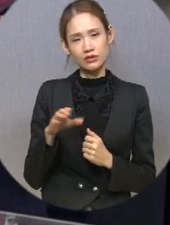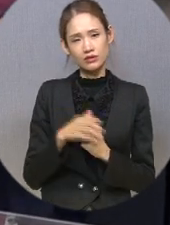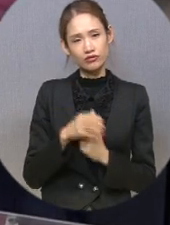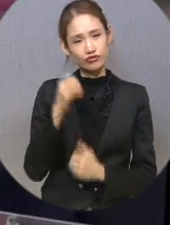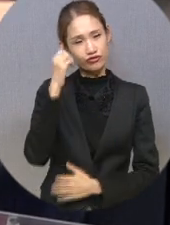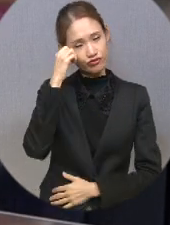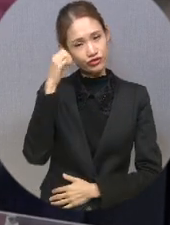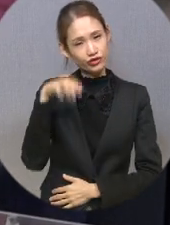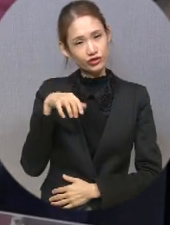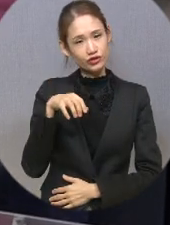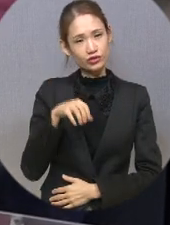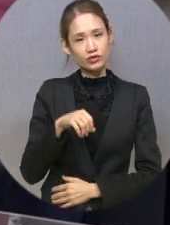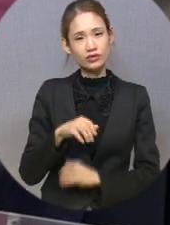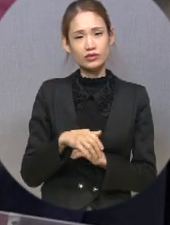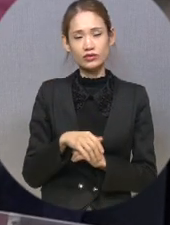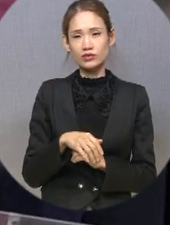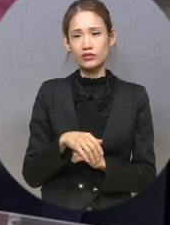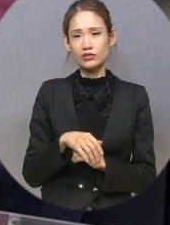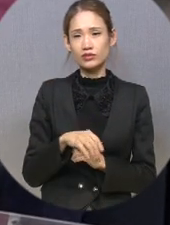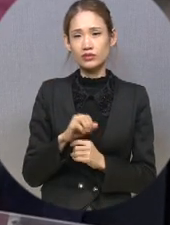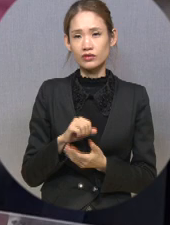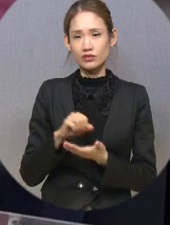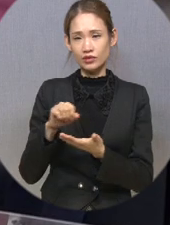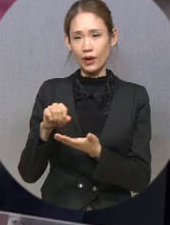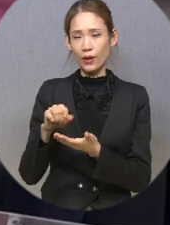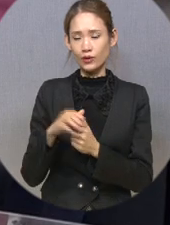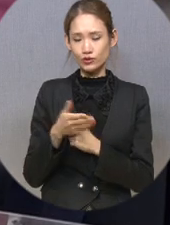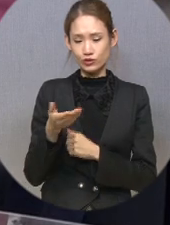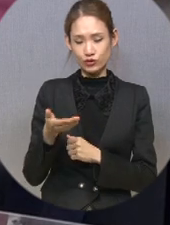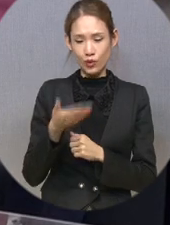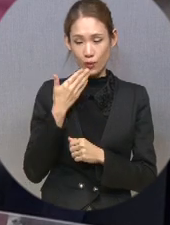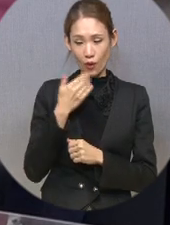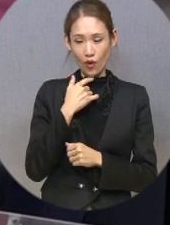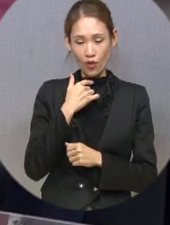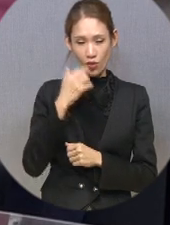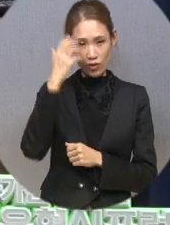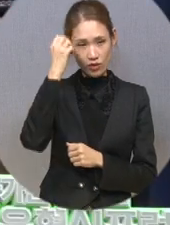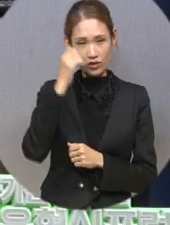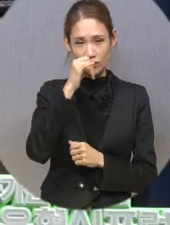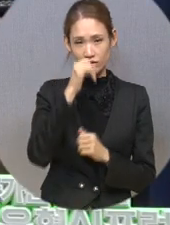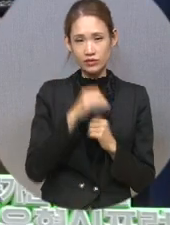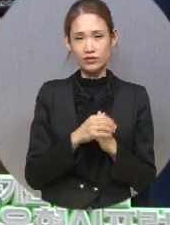당직실 숙지실에다가 갖다 놓고 뭔가 좀 먹도록 했던 기억이 있습니다.